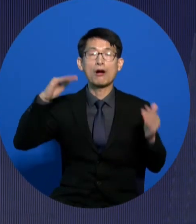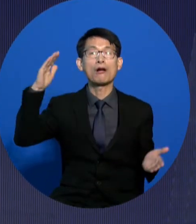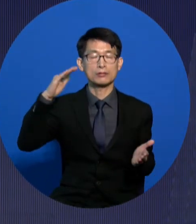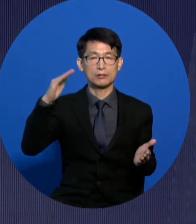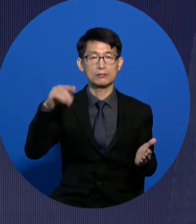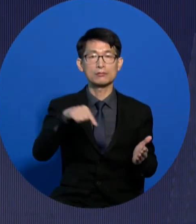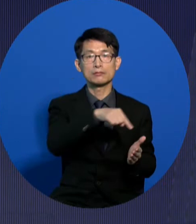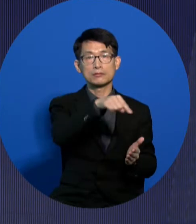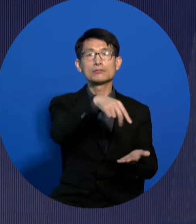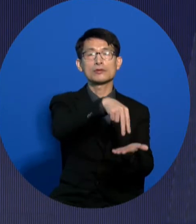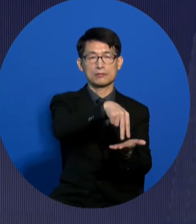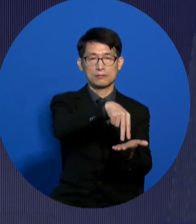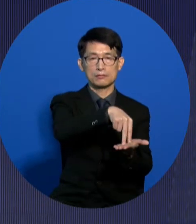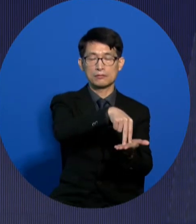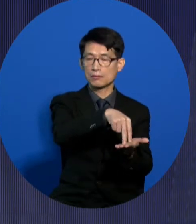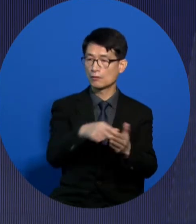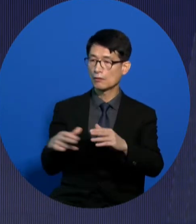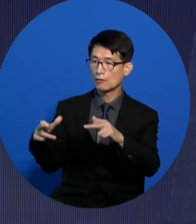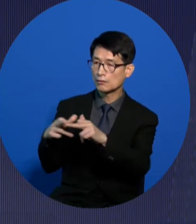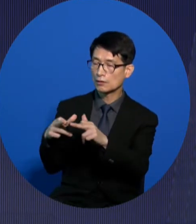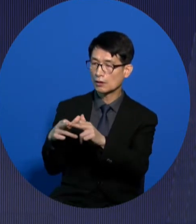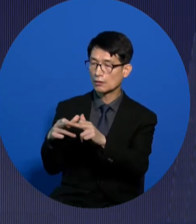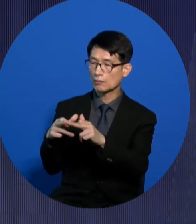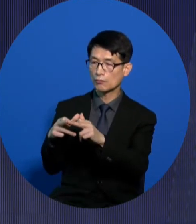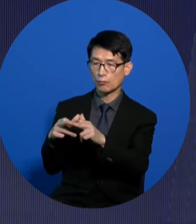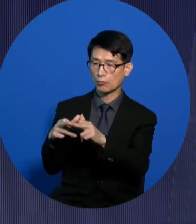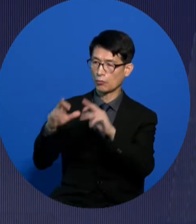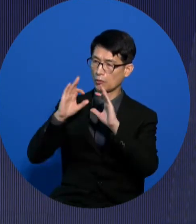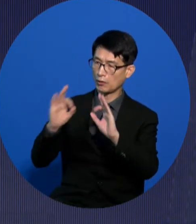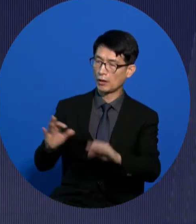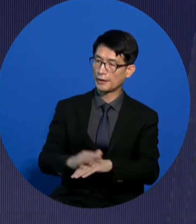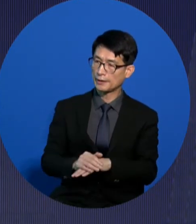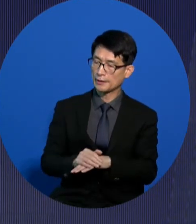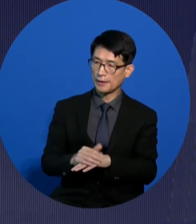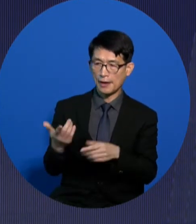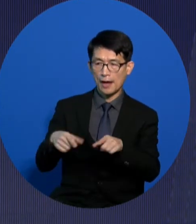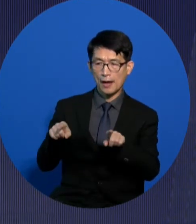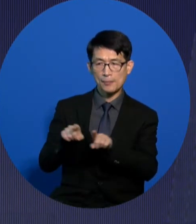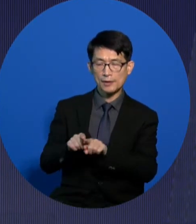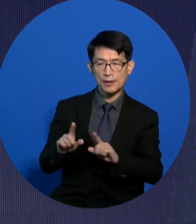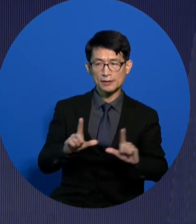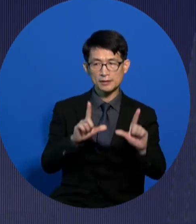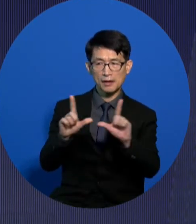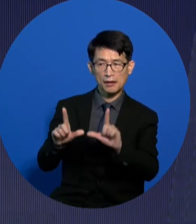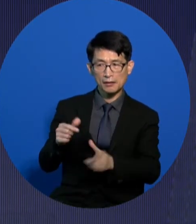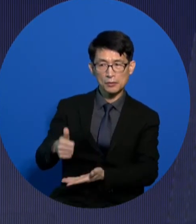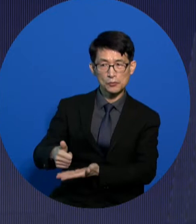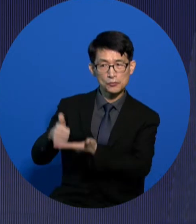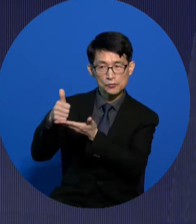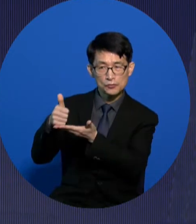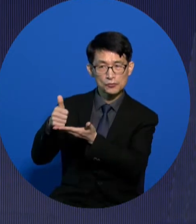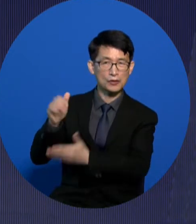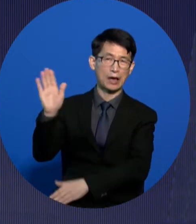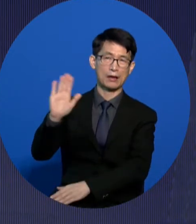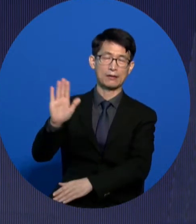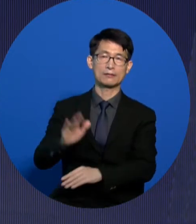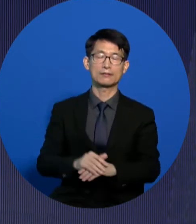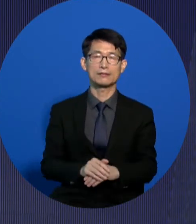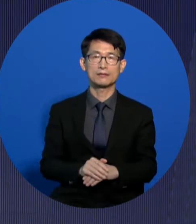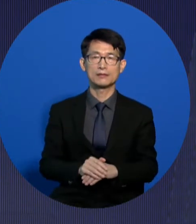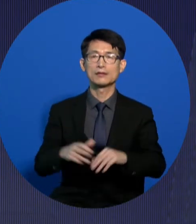학생들에게서도조차 장애인을 더불어 살아가는 인격체로 존중하는 것이 아닌 장애인에